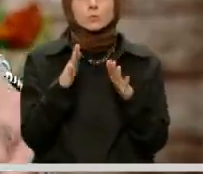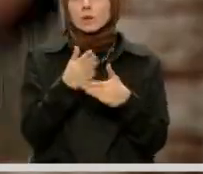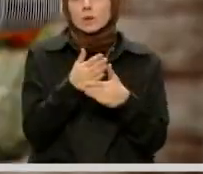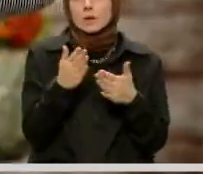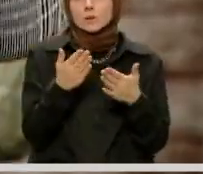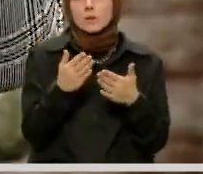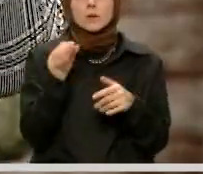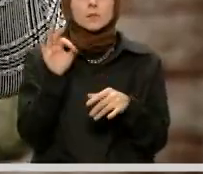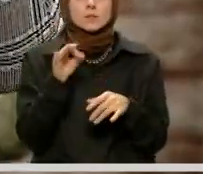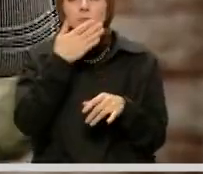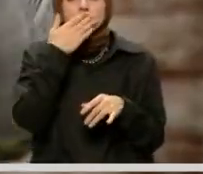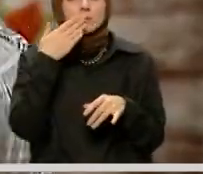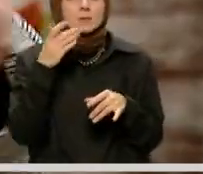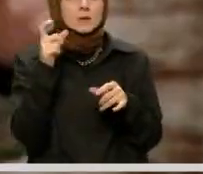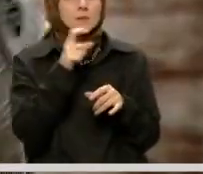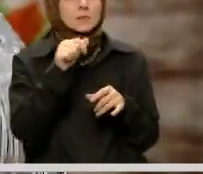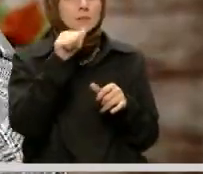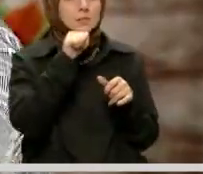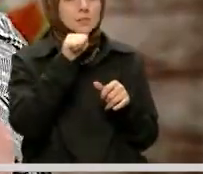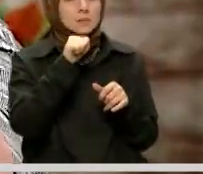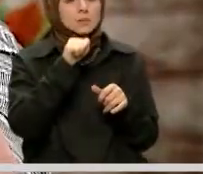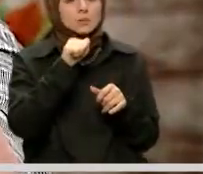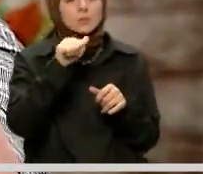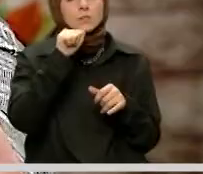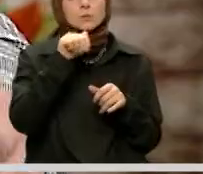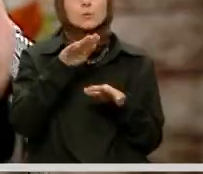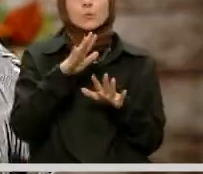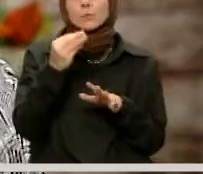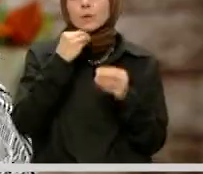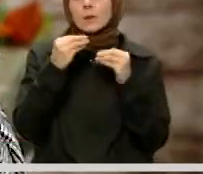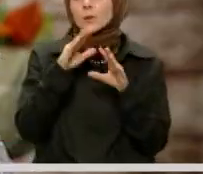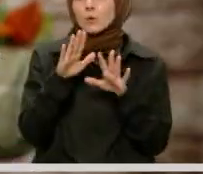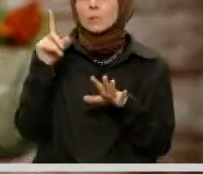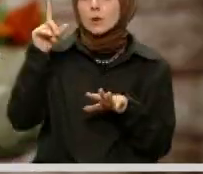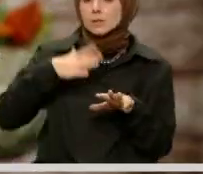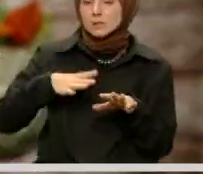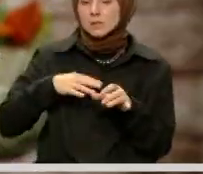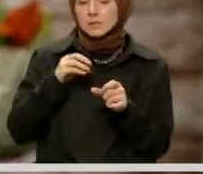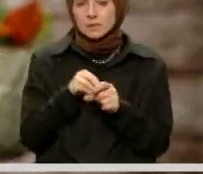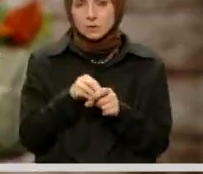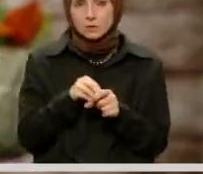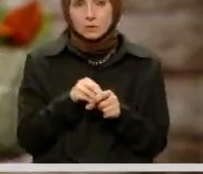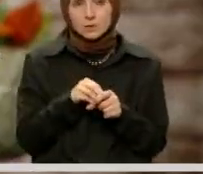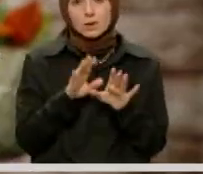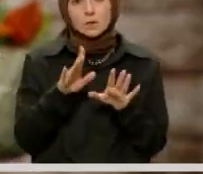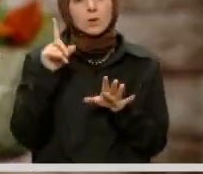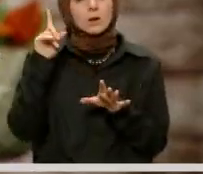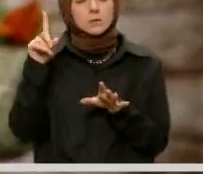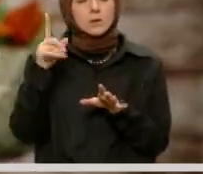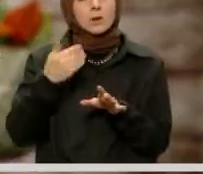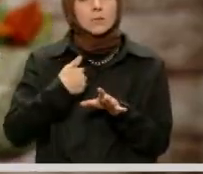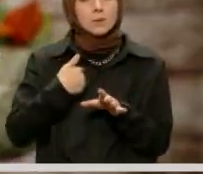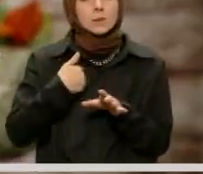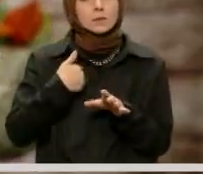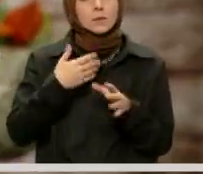içmiyorum. Neden? Allah istedi. Ben şu an o aktif ibadetimi sürdürüyorum. Ama Allah benden ticari hayatımda da dürüst